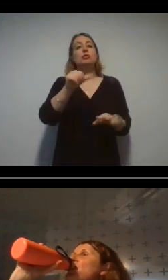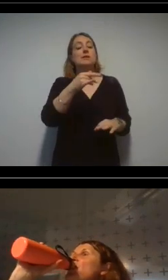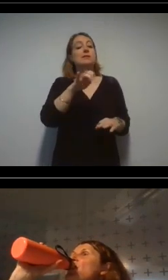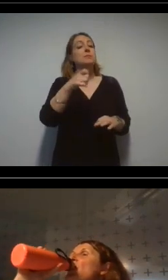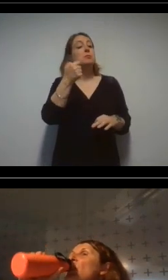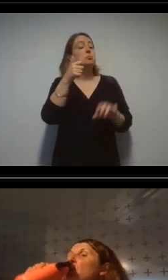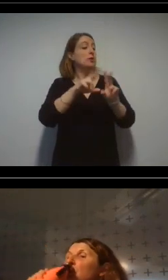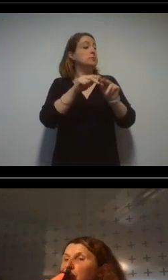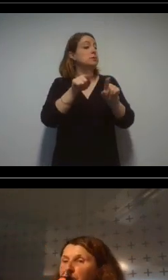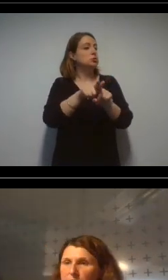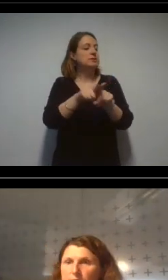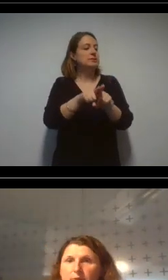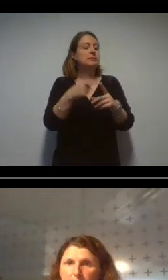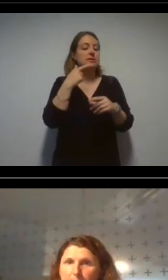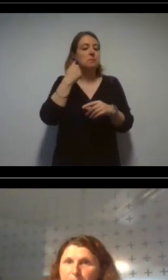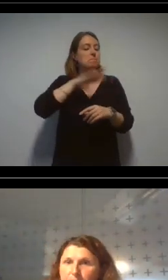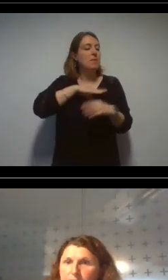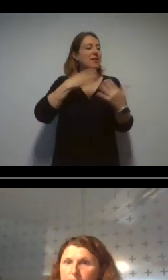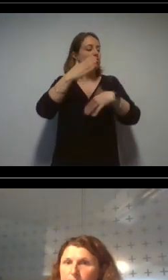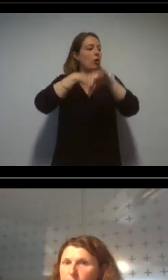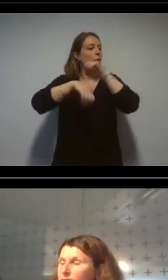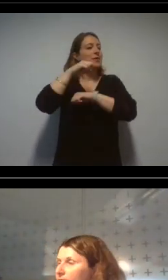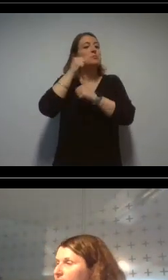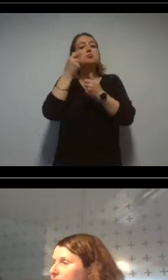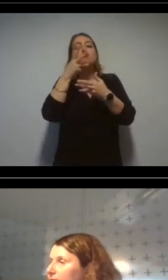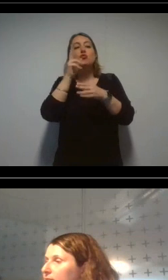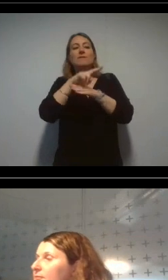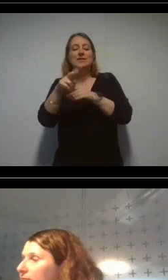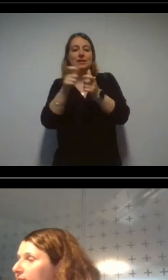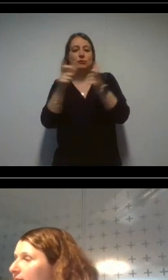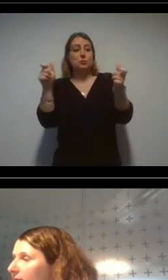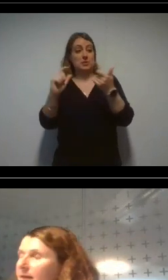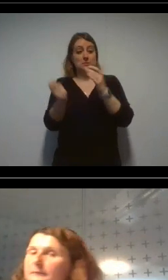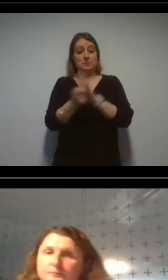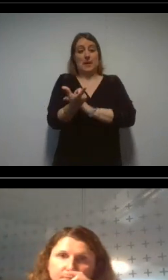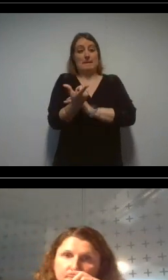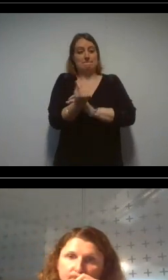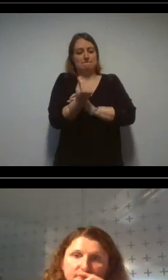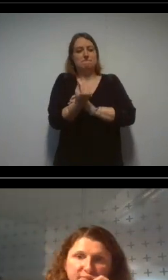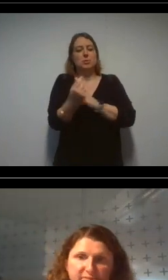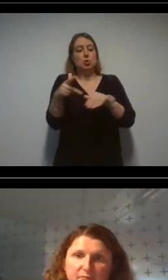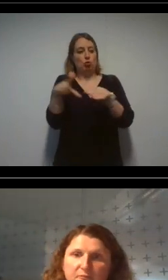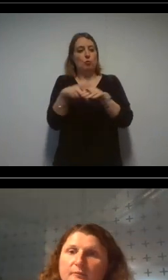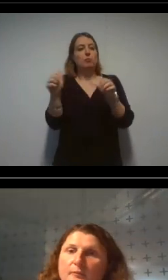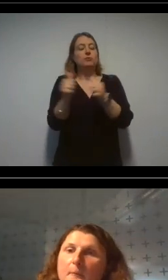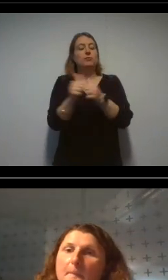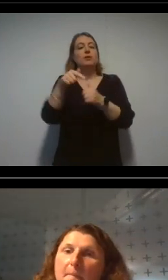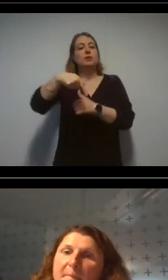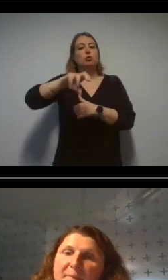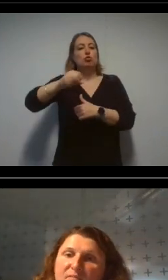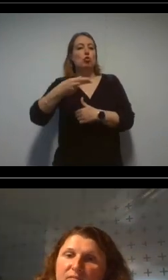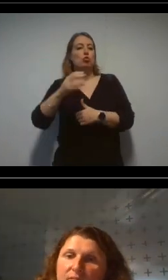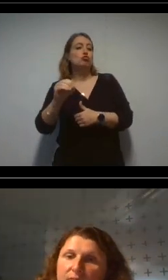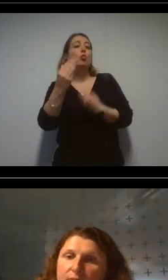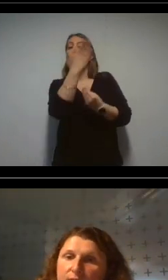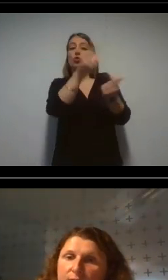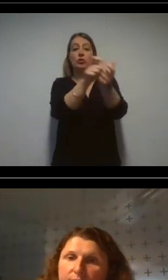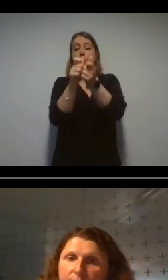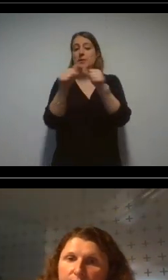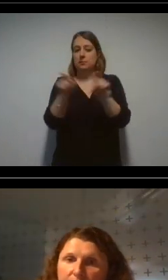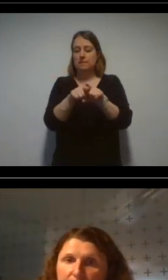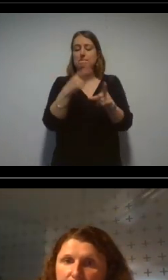fait d'avoir fait déjà quelques visites d'entreprise. Quand on a démarré le partenariat avec Conto, comme avec toute entreprise, on se dit, voilà, parmi